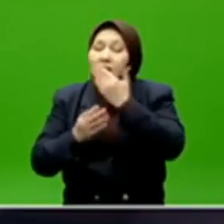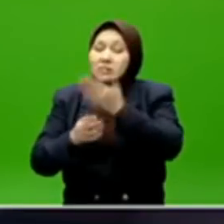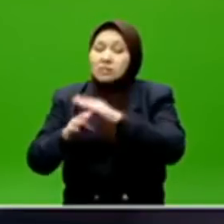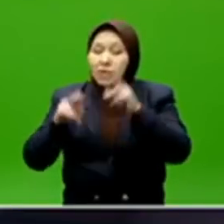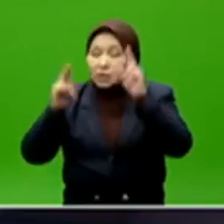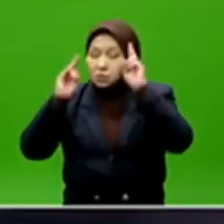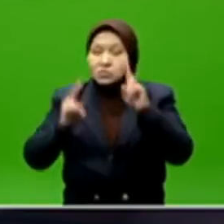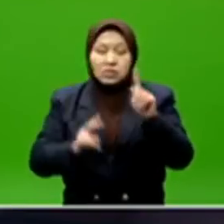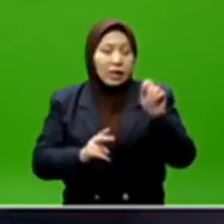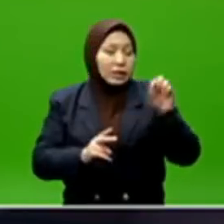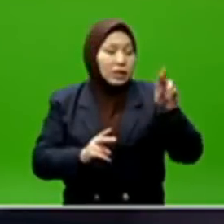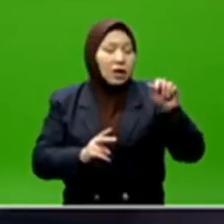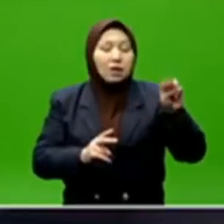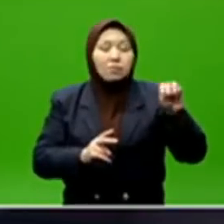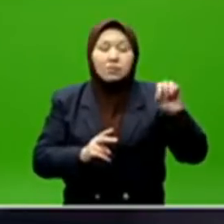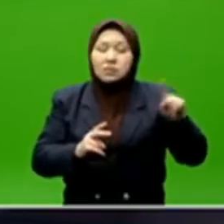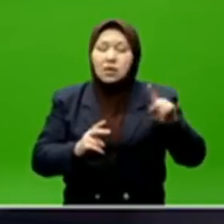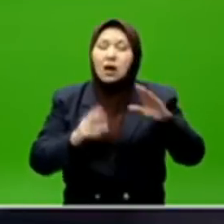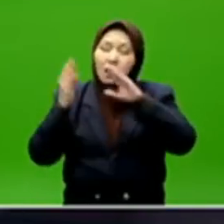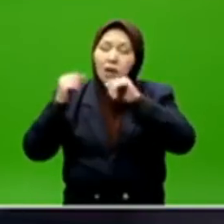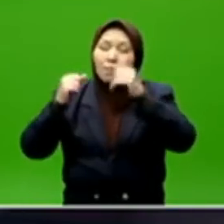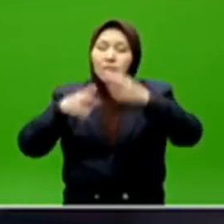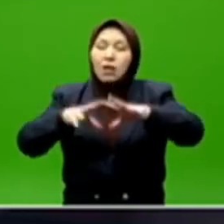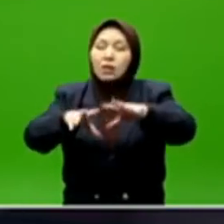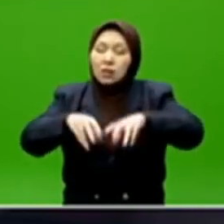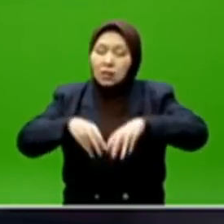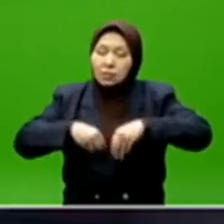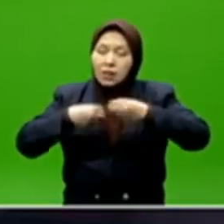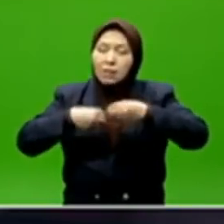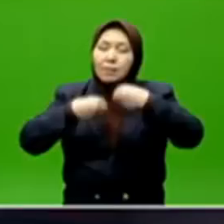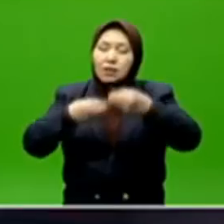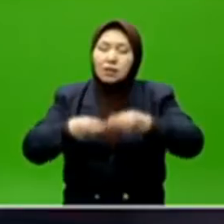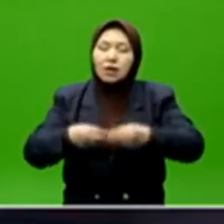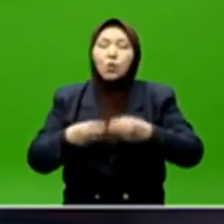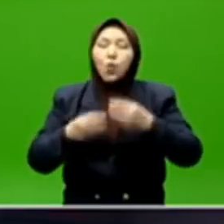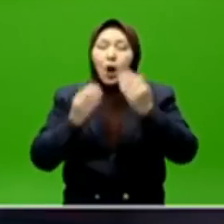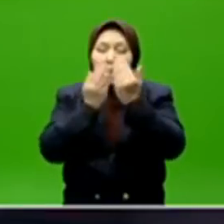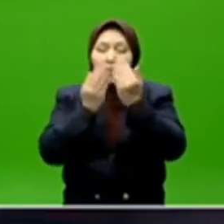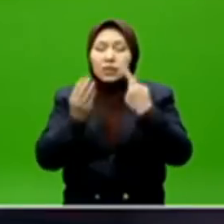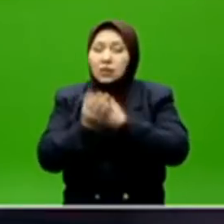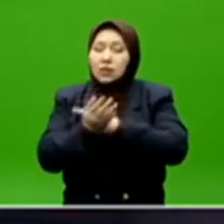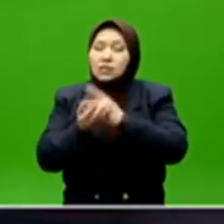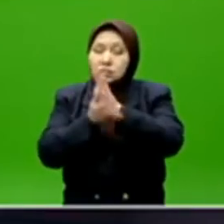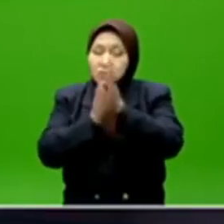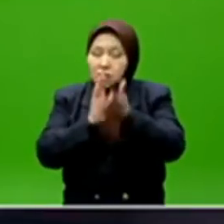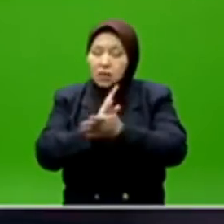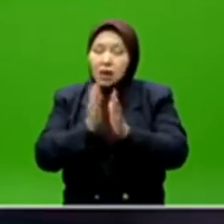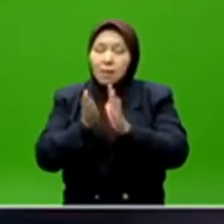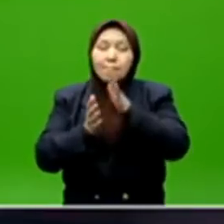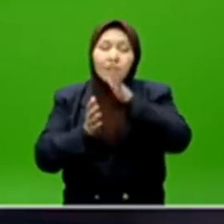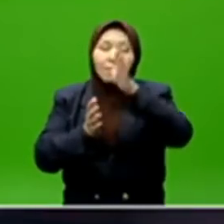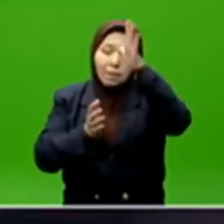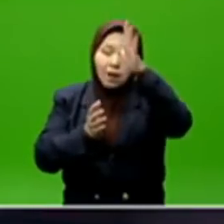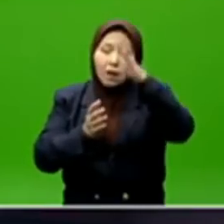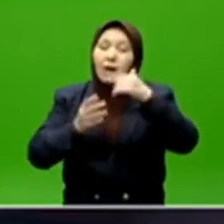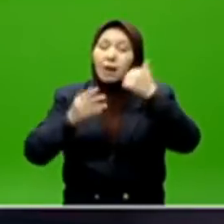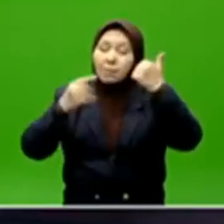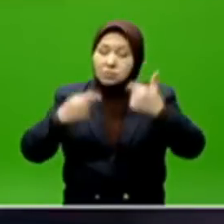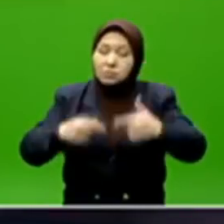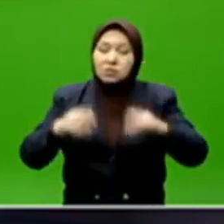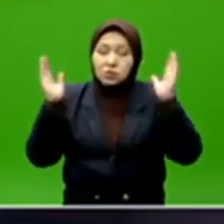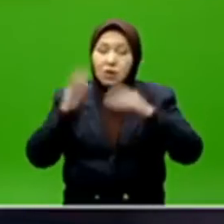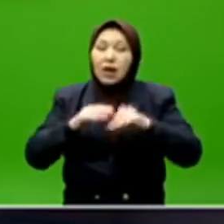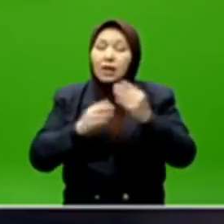pada Ustaz Tarmizi. Moga-moga Allah mengkabulkan doa kita sebentar tadi, tuan-tuan sekalian, agar menjadi ibu ayah yang memperjuangkan solat